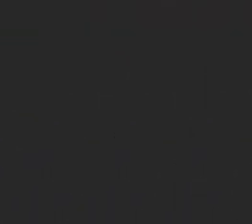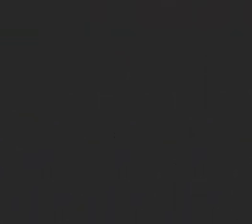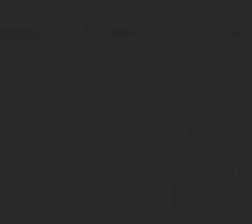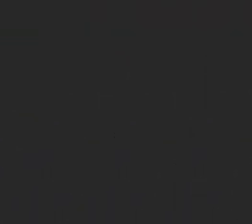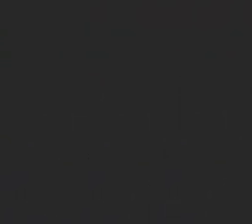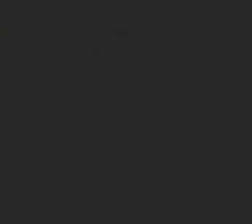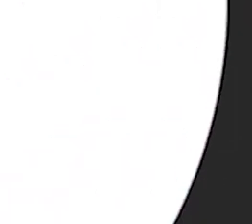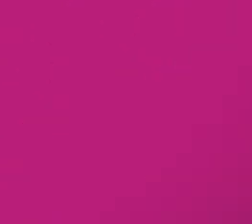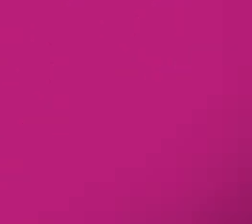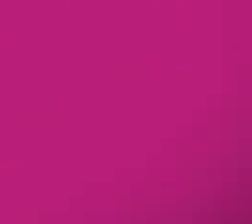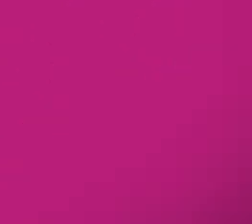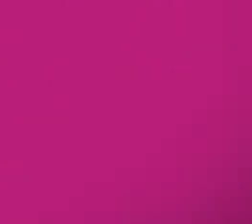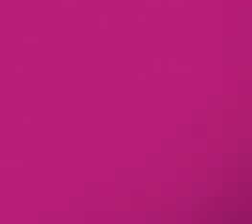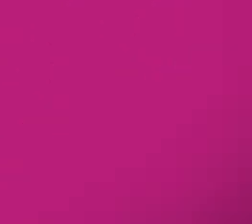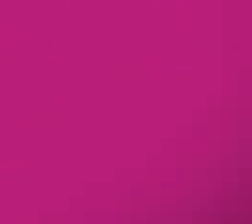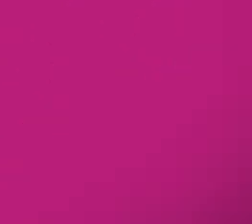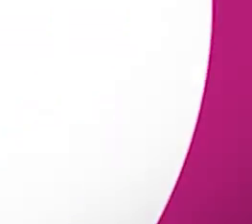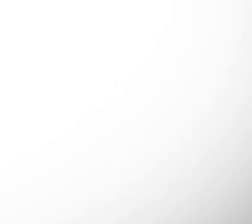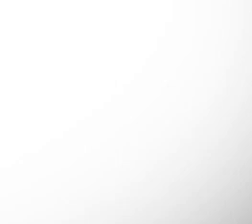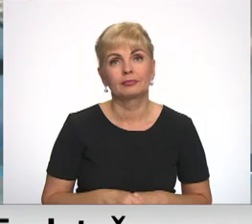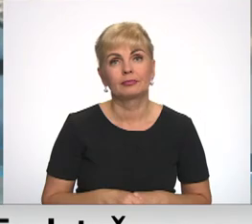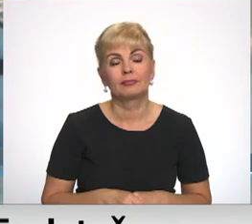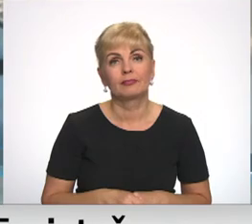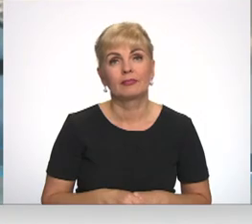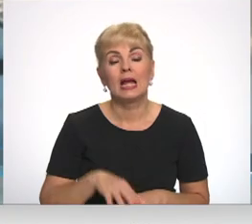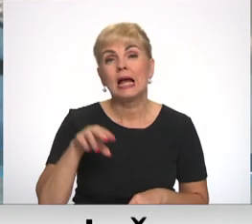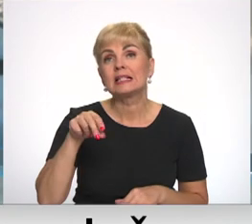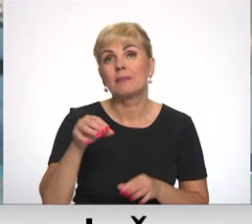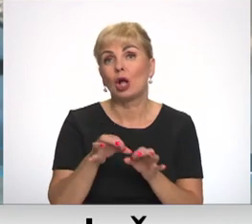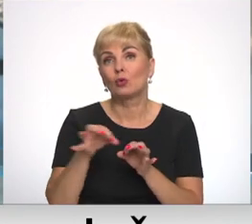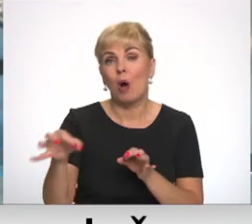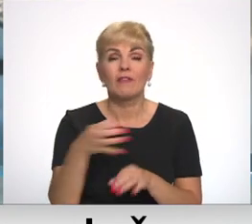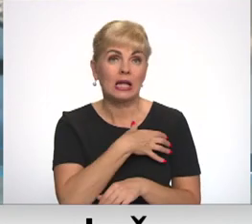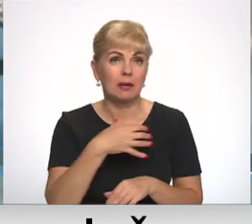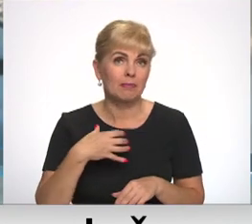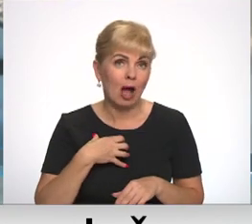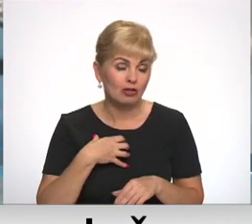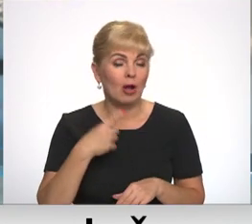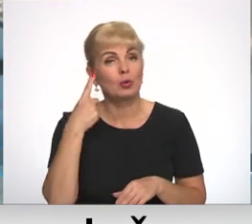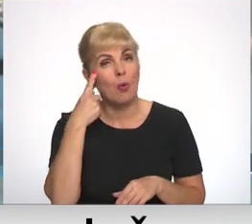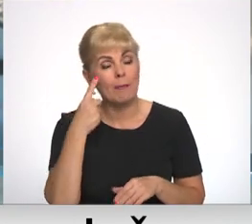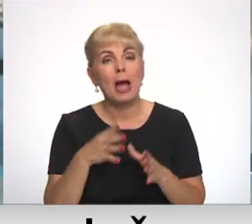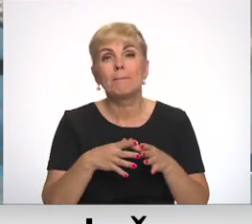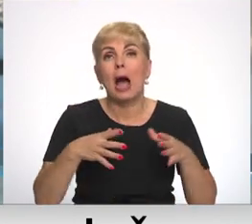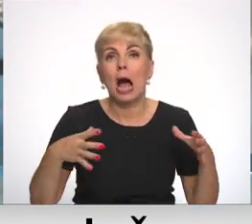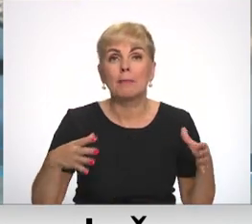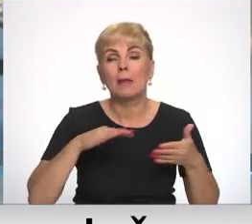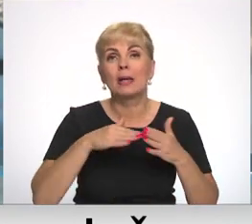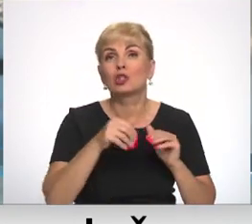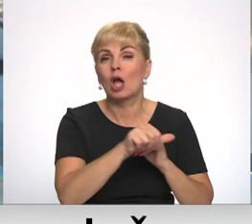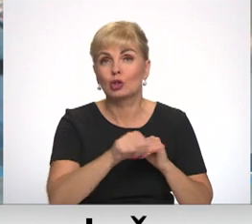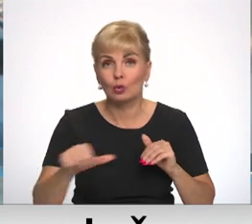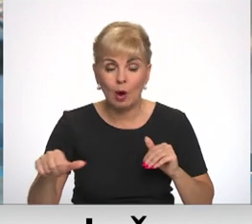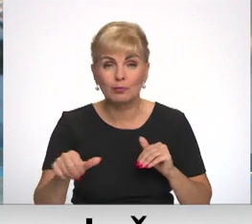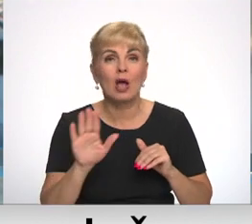Re! Viss ēters ir te! Smiltenes novada pašvaldība apsver iespēju paplašināt pilsētas robežas.